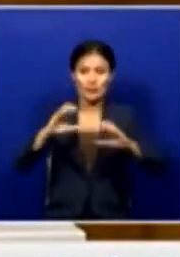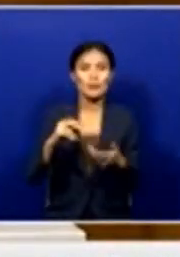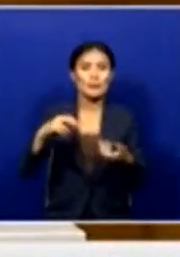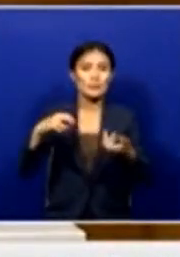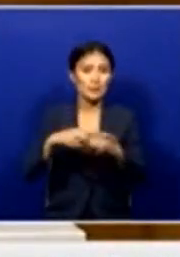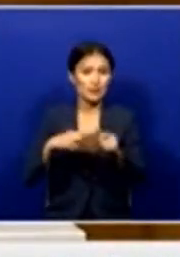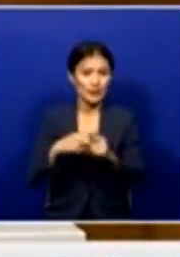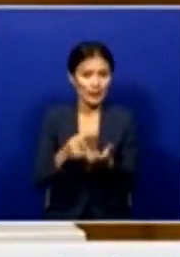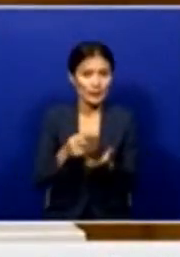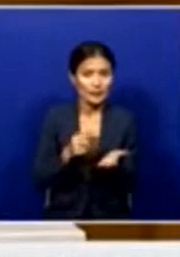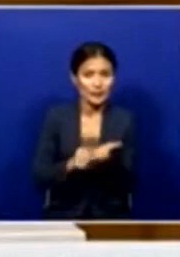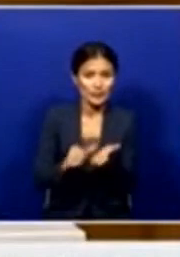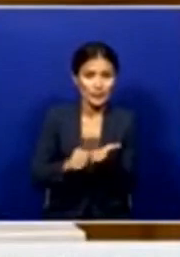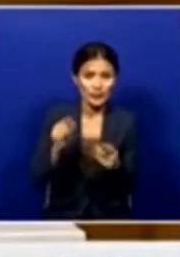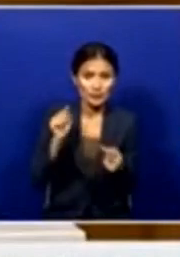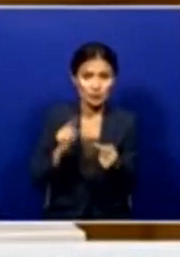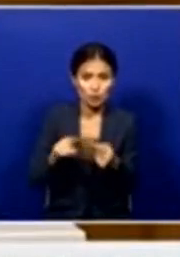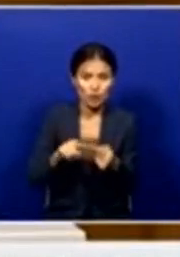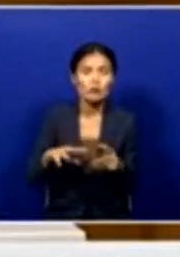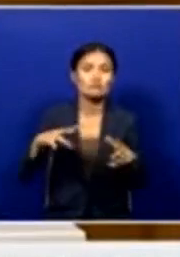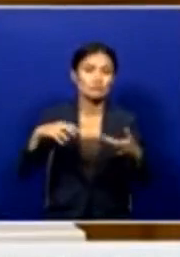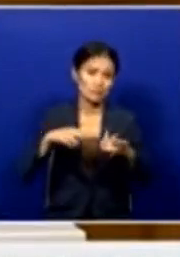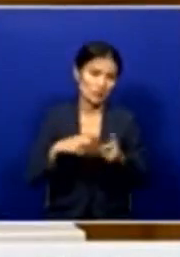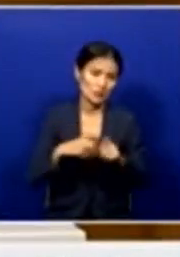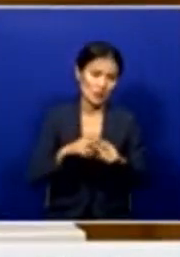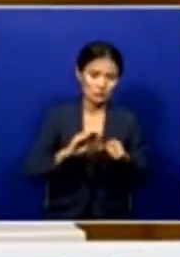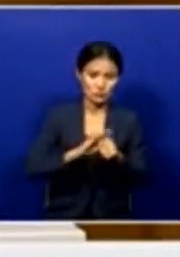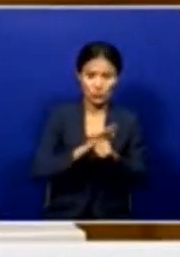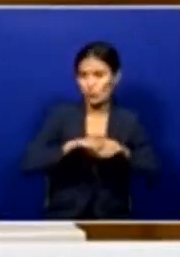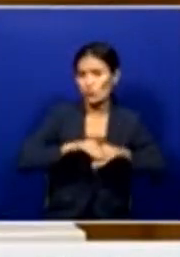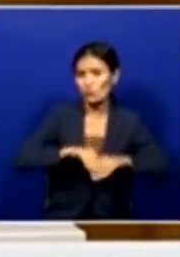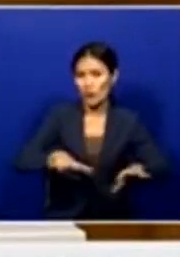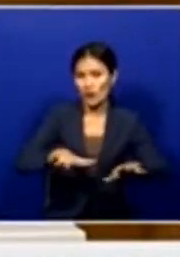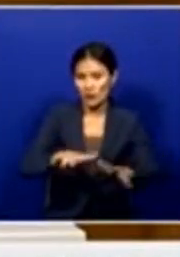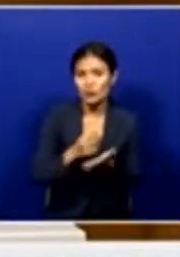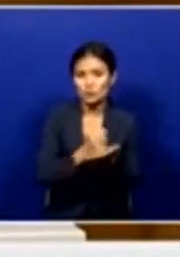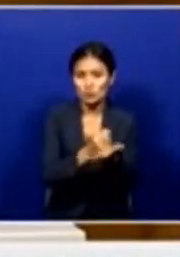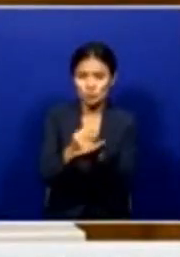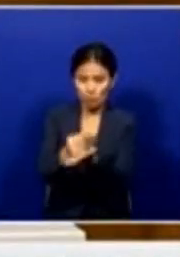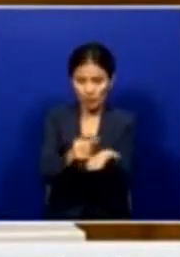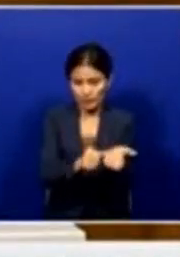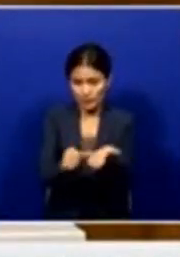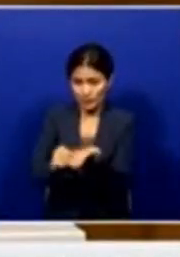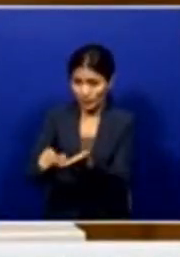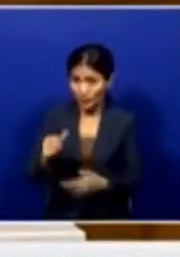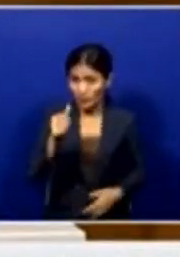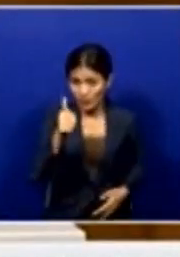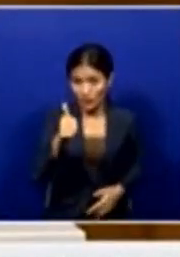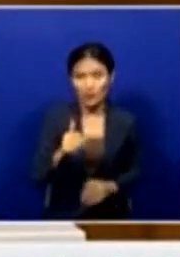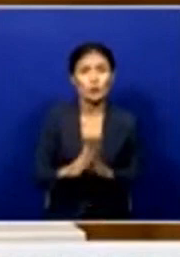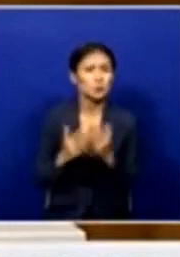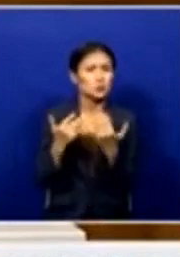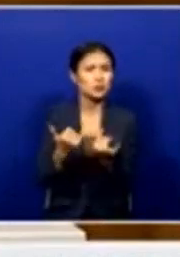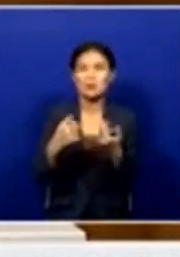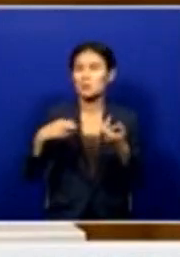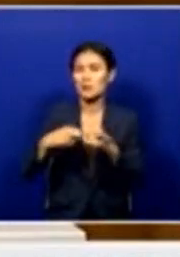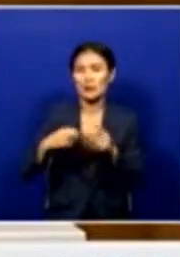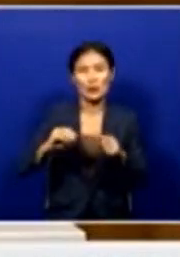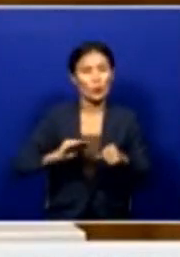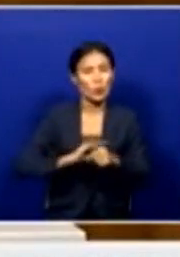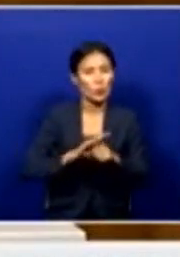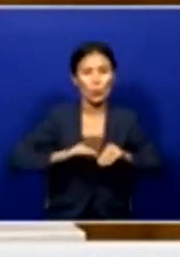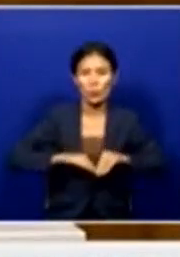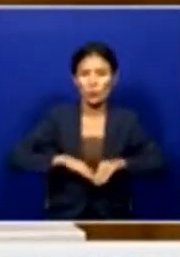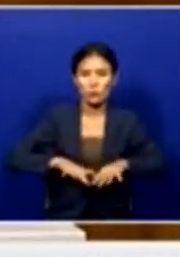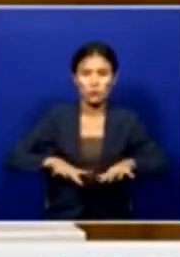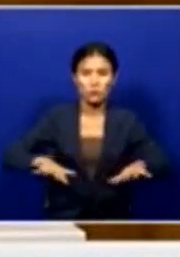และบรรเทาผลกระทบจากการแพร่ระบาดของโรคไวรัสโคโรนา2019ซึ่งเราถือว่าเป็นภัยพิบัติร้ายแรงส่งผ